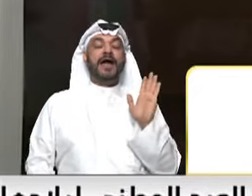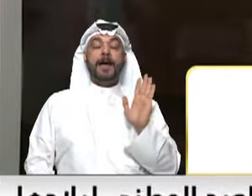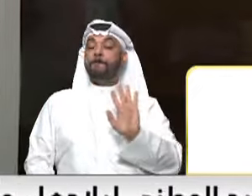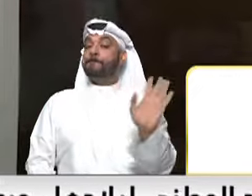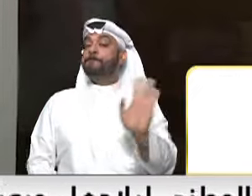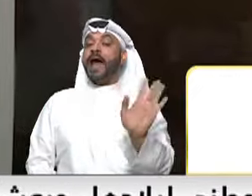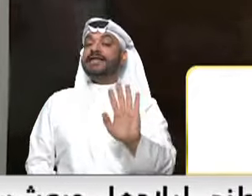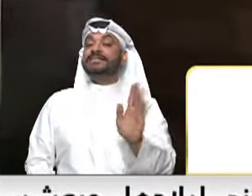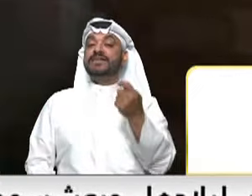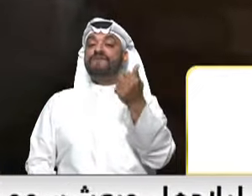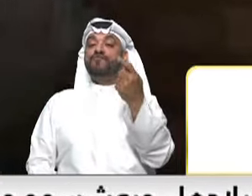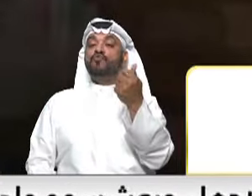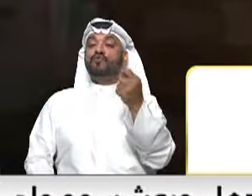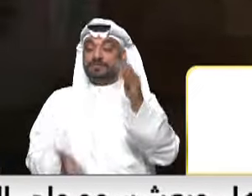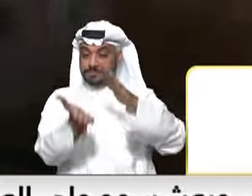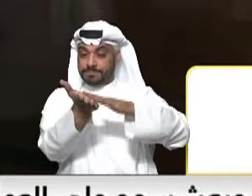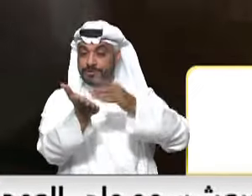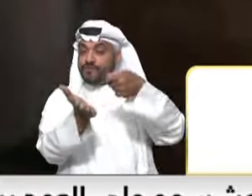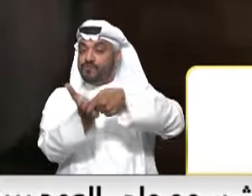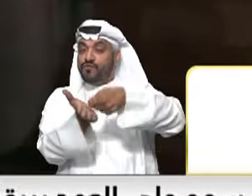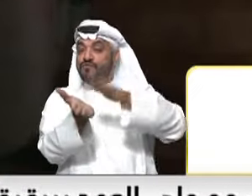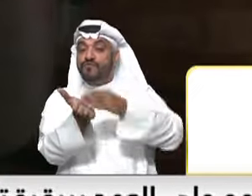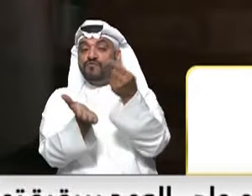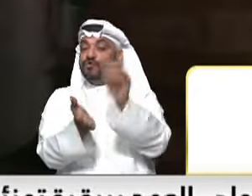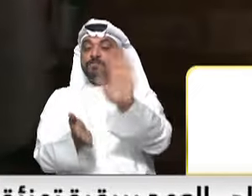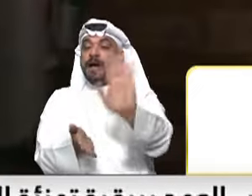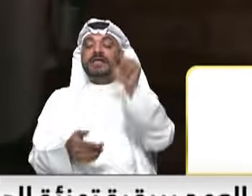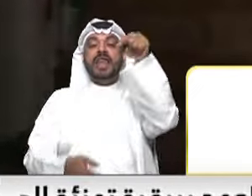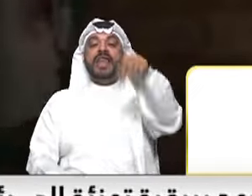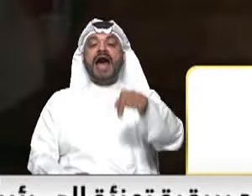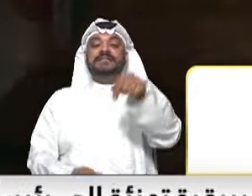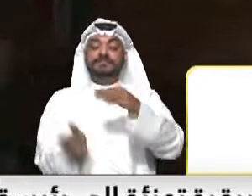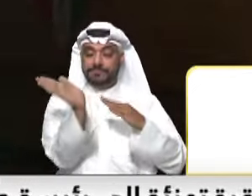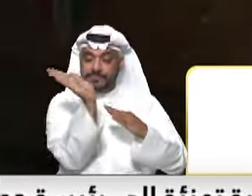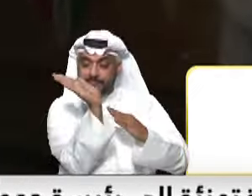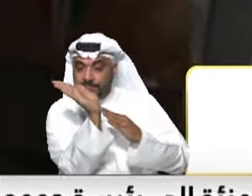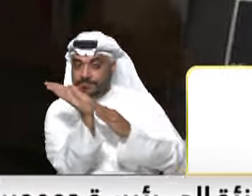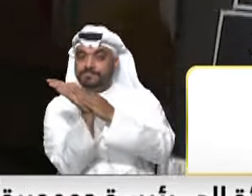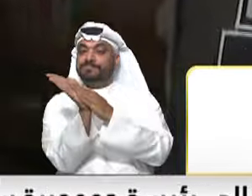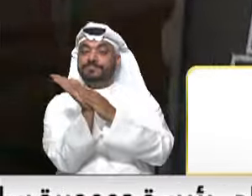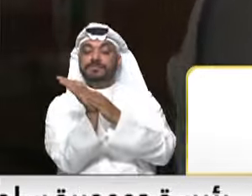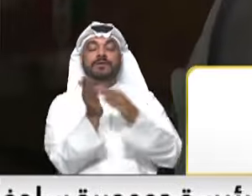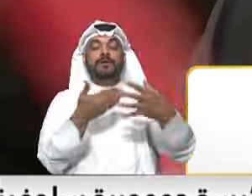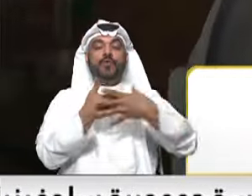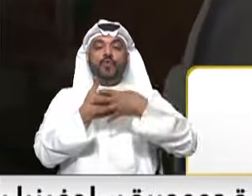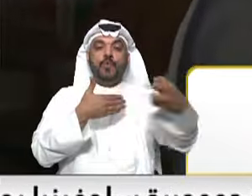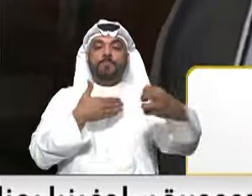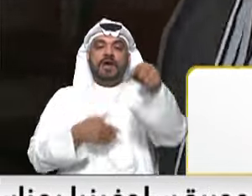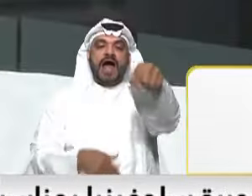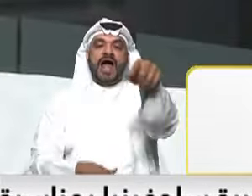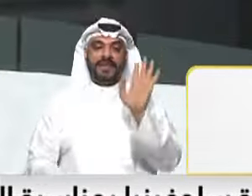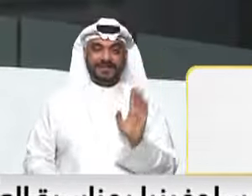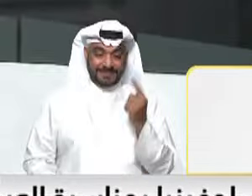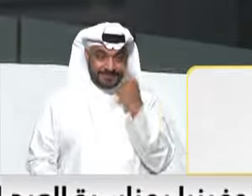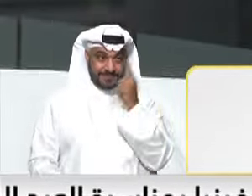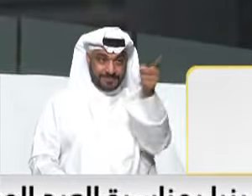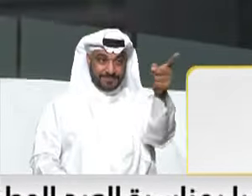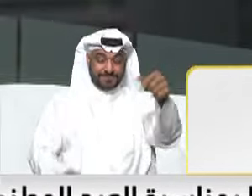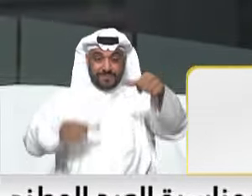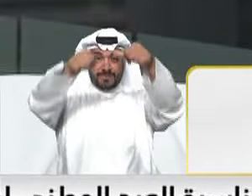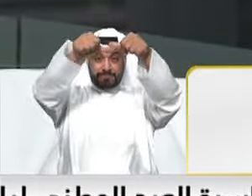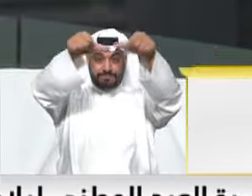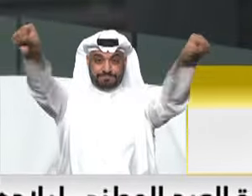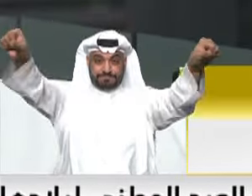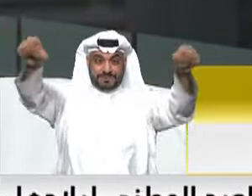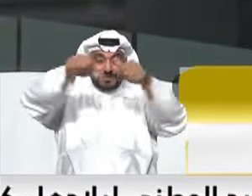غير ملتزم بالأسعار ويفرض رسوم إضافية على المستهلكين. طبعا احنا حاليا في محافظة